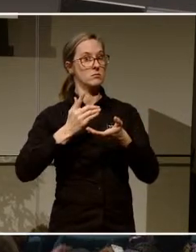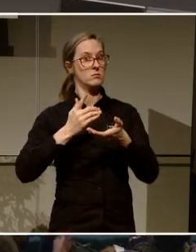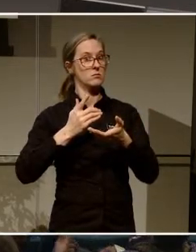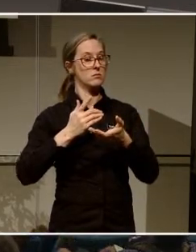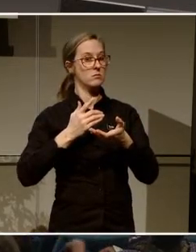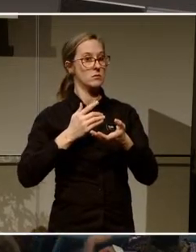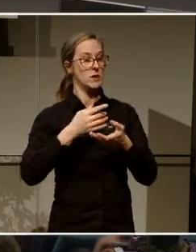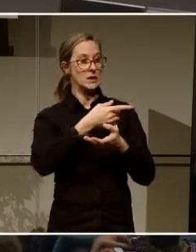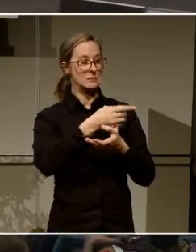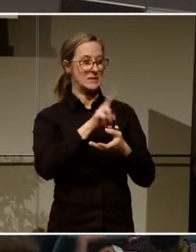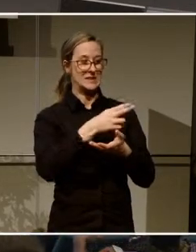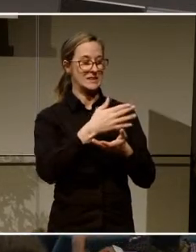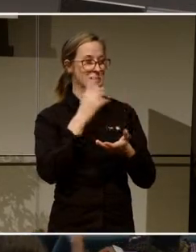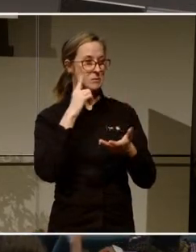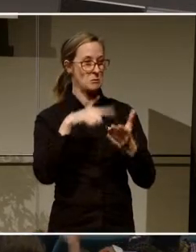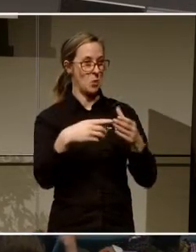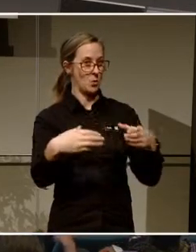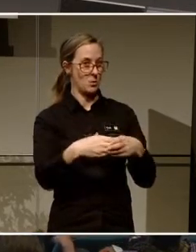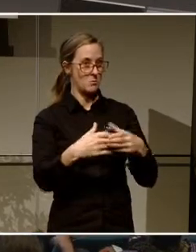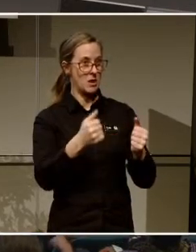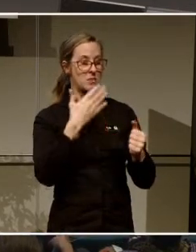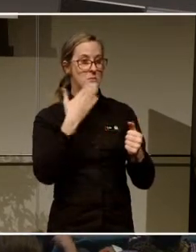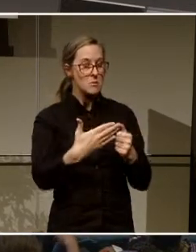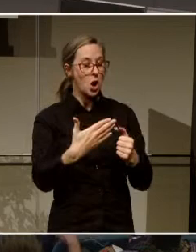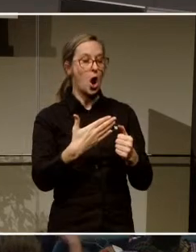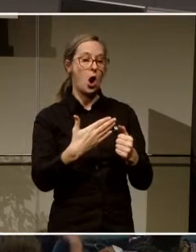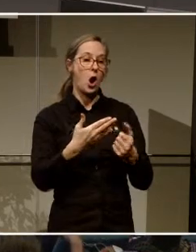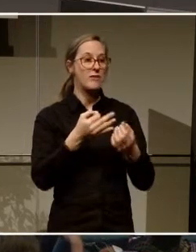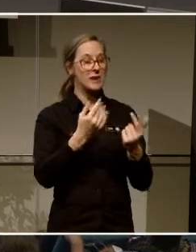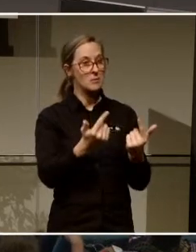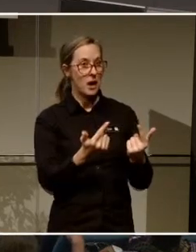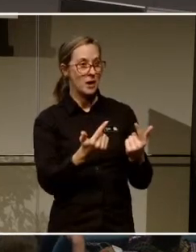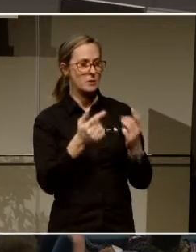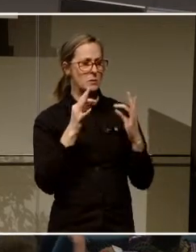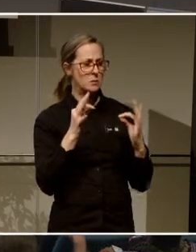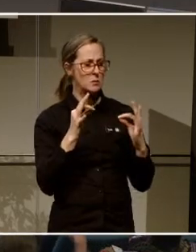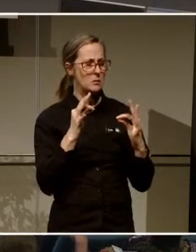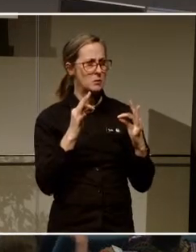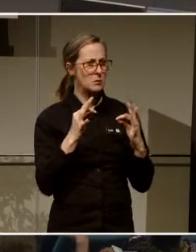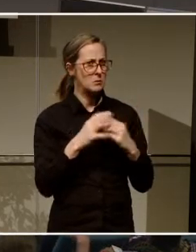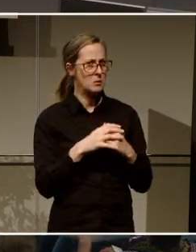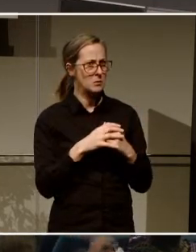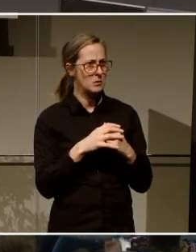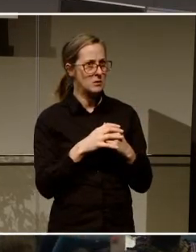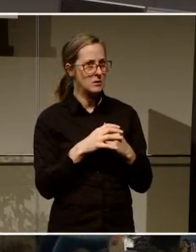något sätt inte de som man vill åt. Men det är en jättebra verksamhet, det var inte bara den man försökte bygga. Vad gör man då?